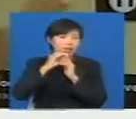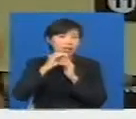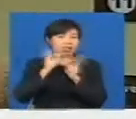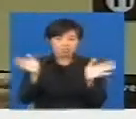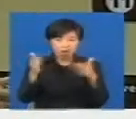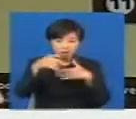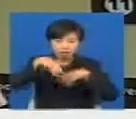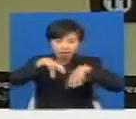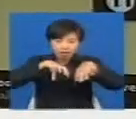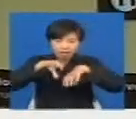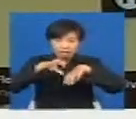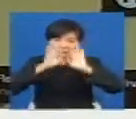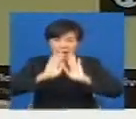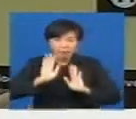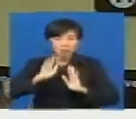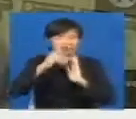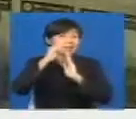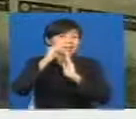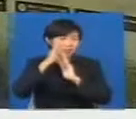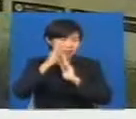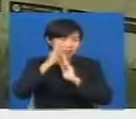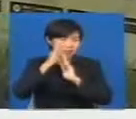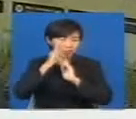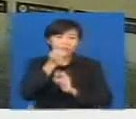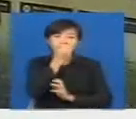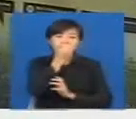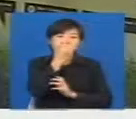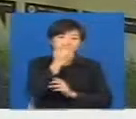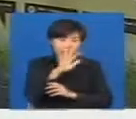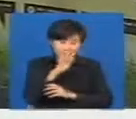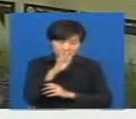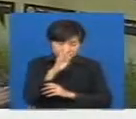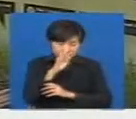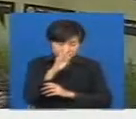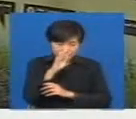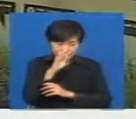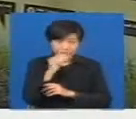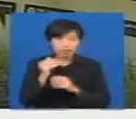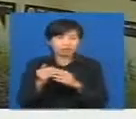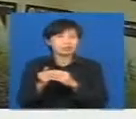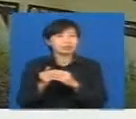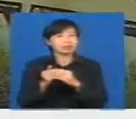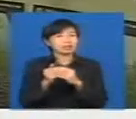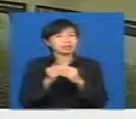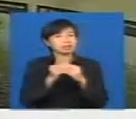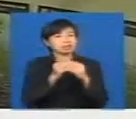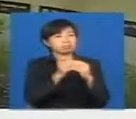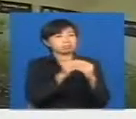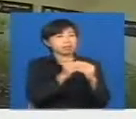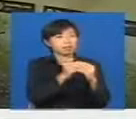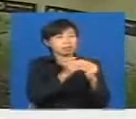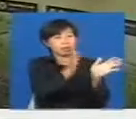ซึ่งยังปิดอยู่อีกไหม ยังปิดอยู่ แล้วก็มารอที่ห้องโฮลดิ้งรูม ที่เมื่อกี้เราไปสอบเมื่อกี้นี้ใช่ไหม เมื่อพร้อม